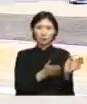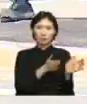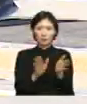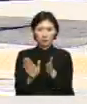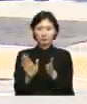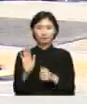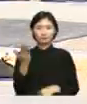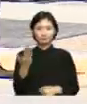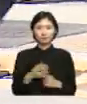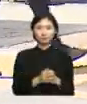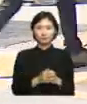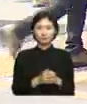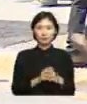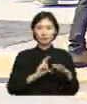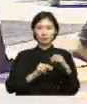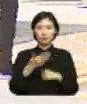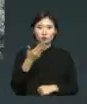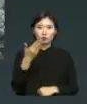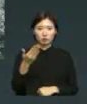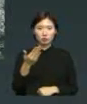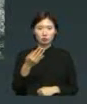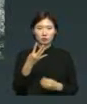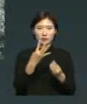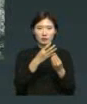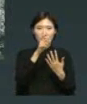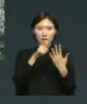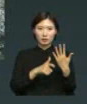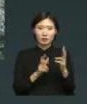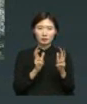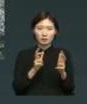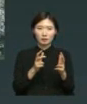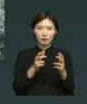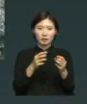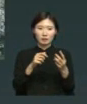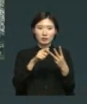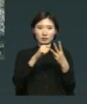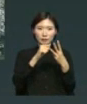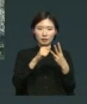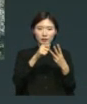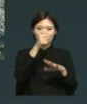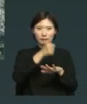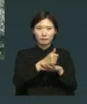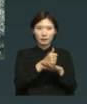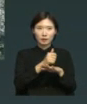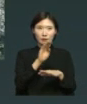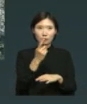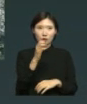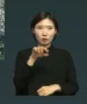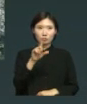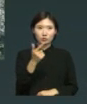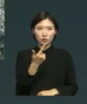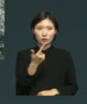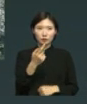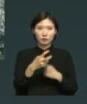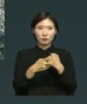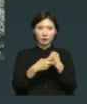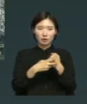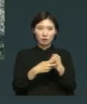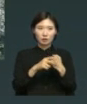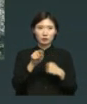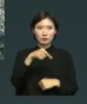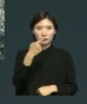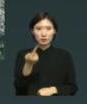알려졌습니다 지하철 9호선 4단계 사업은 3단계 구간의 마지막 역인 보훈병원 역에서 고덕동